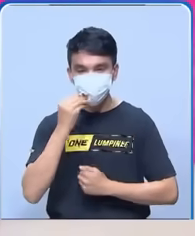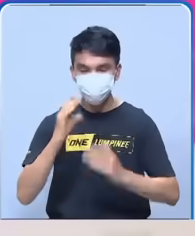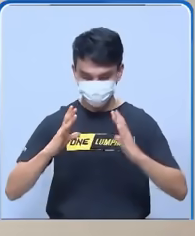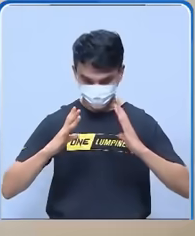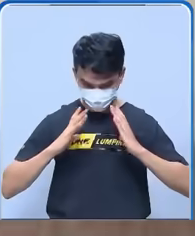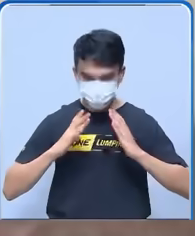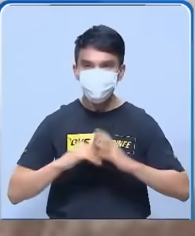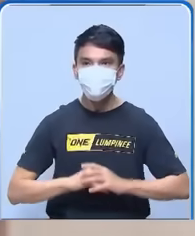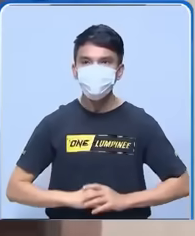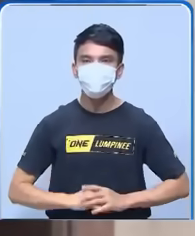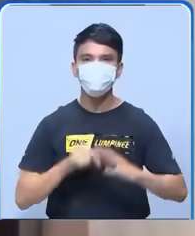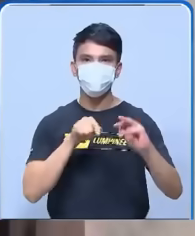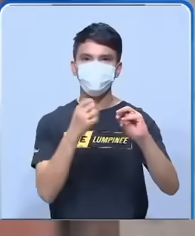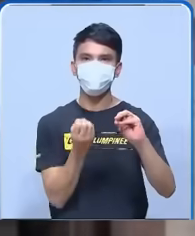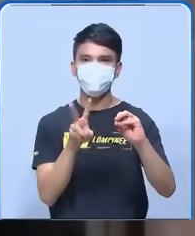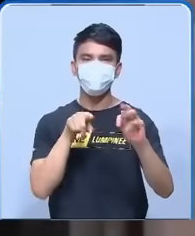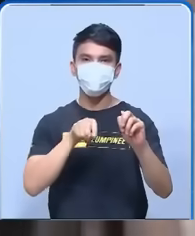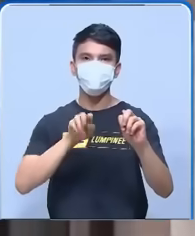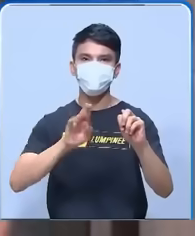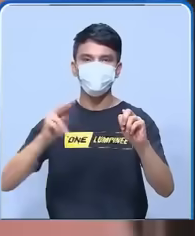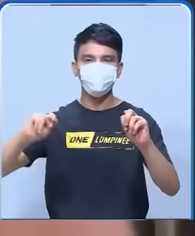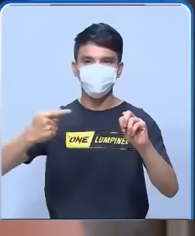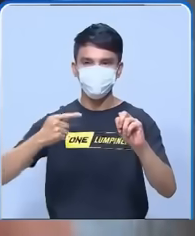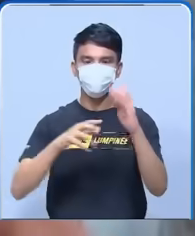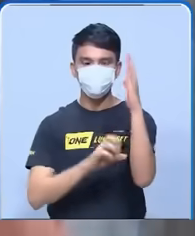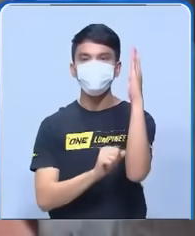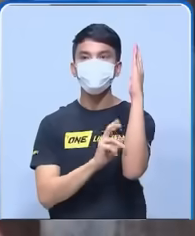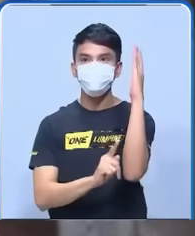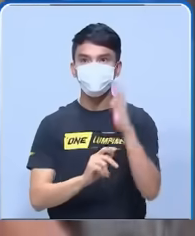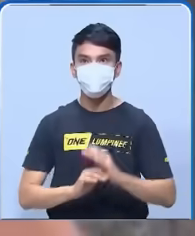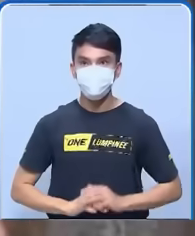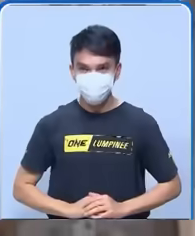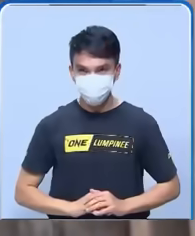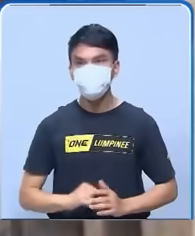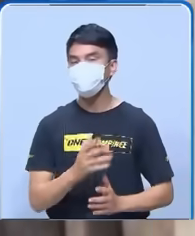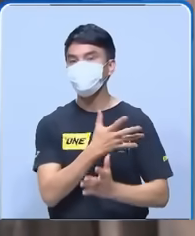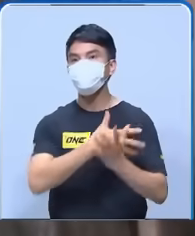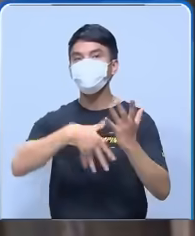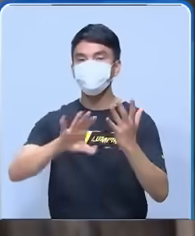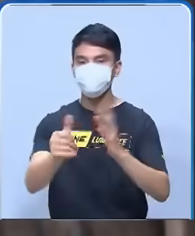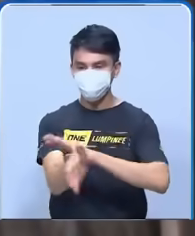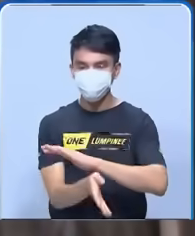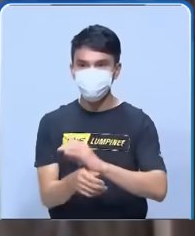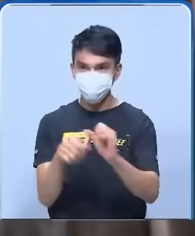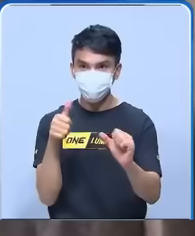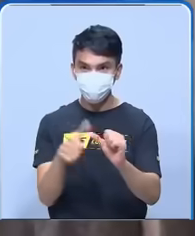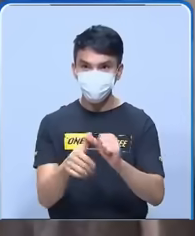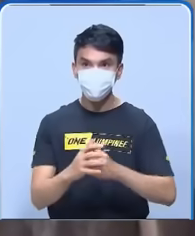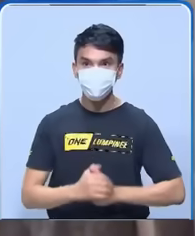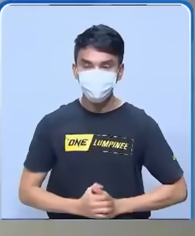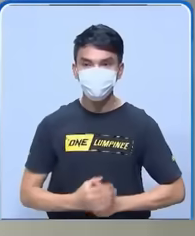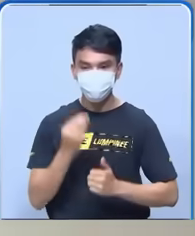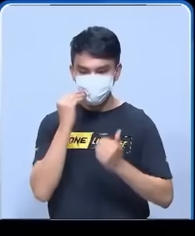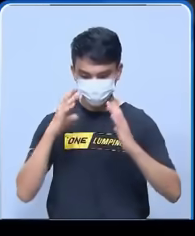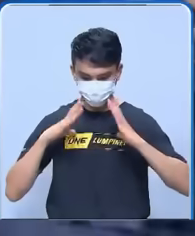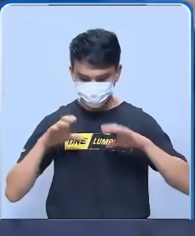พื้นที่หมู่12ตำบลบางเหรียงจังหวัดสงขลาเนี่ยซึ่งนายวรากรหลบหนีออกนอกพื้นที่ไปกบดานนะคะในบ้านที่ถูกจับ